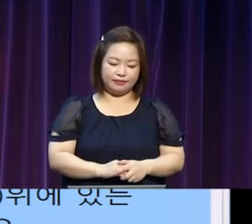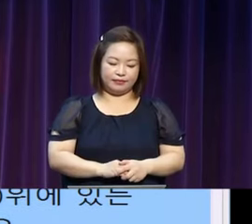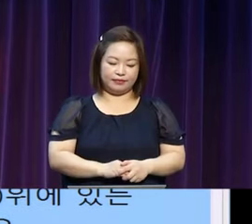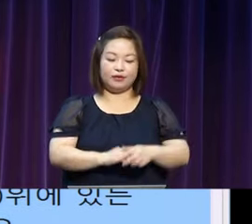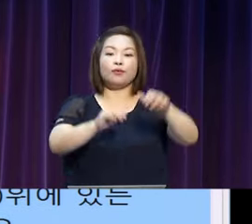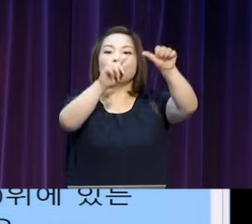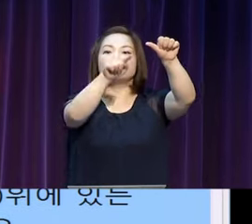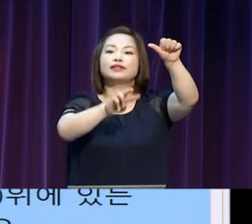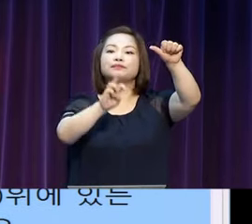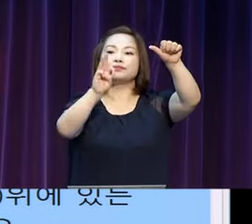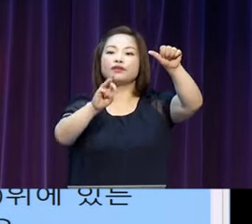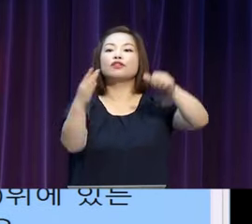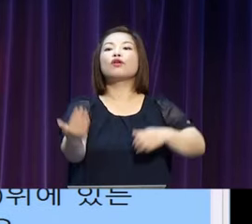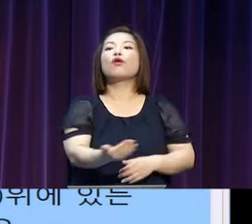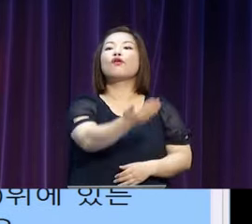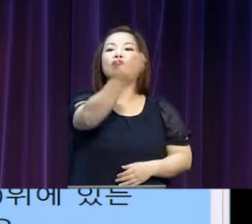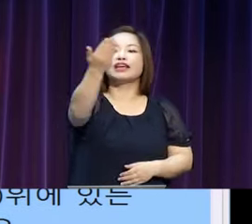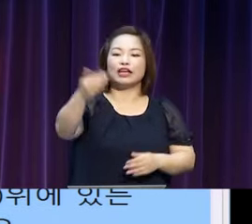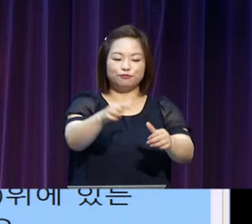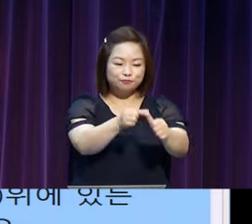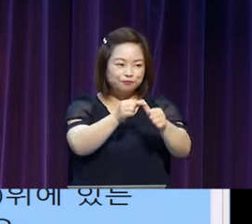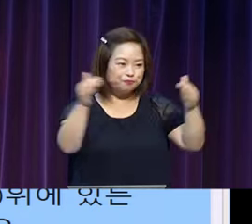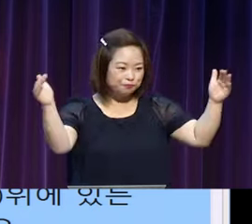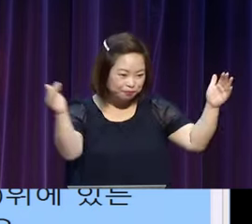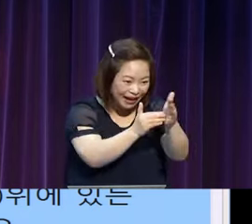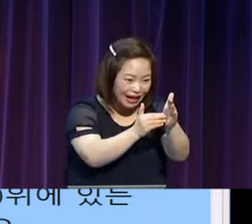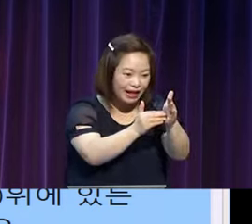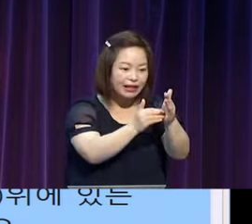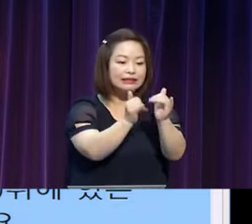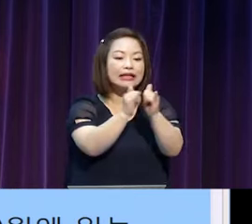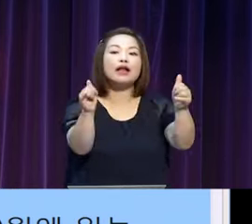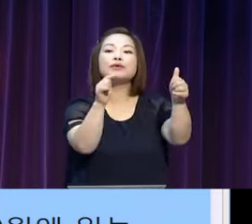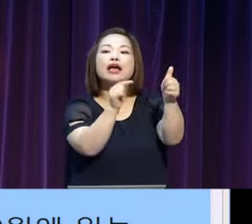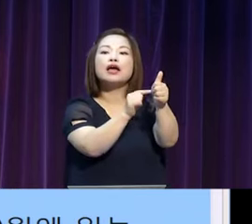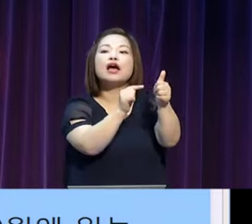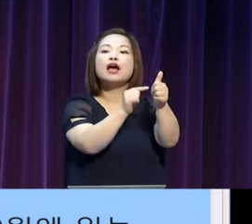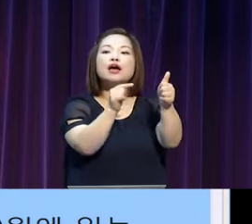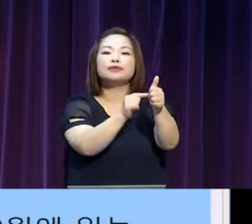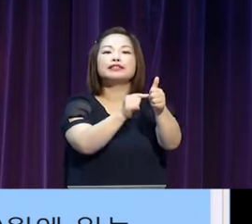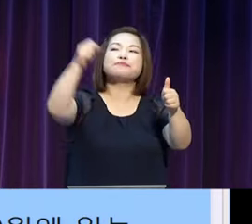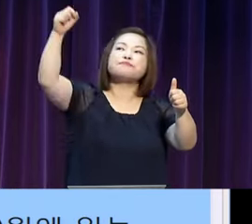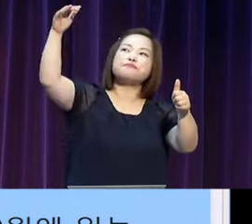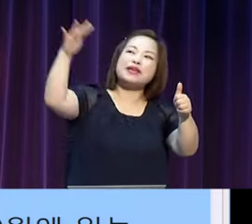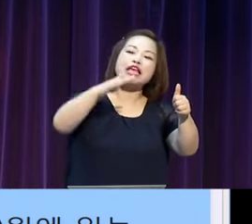너희는 세상의 소금이다 그러셨죠? 그런가 하면